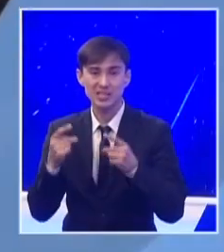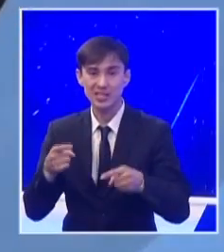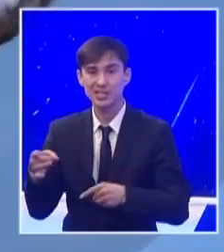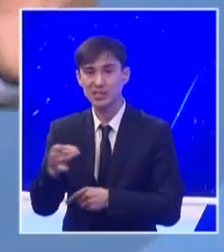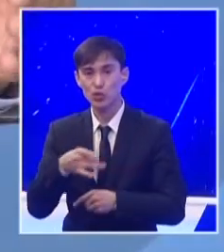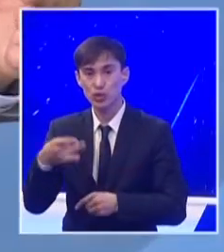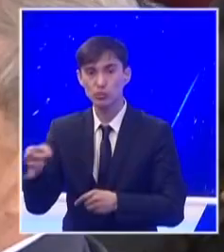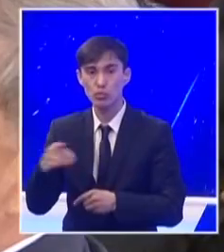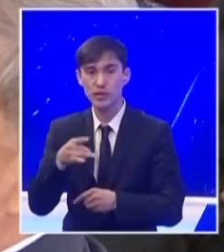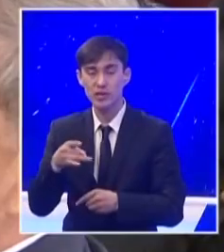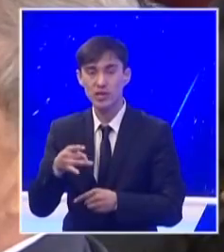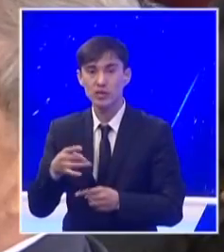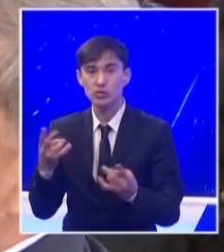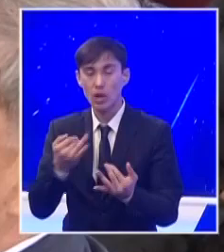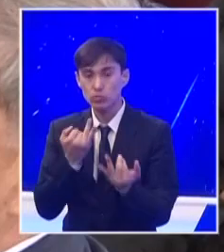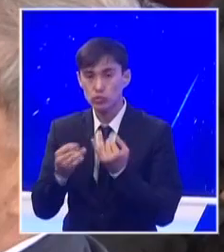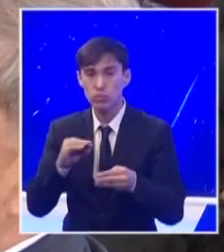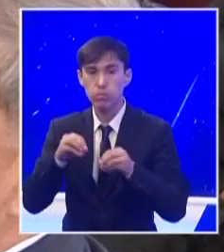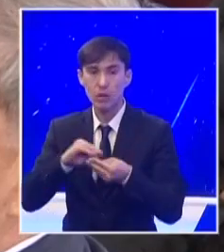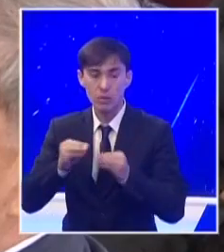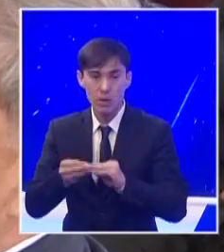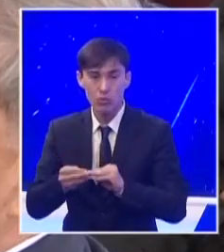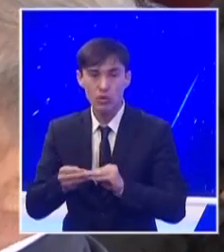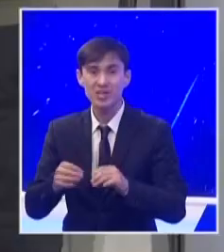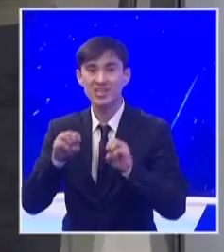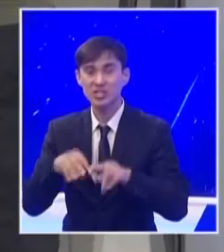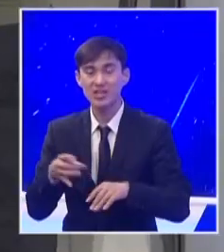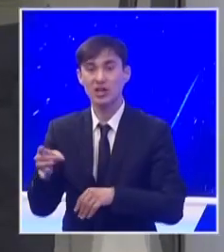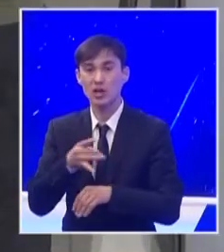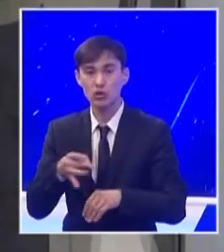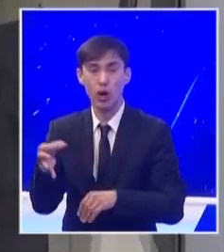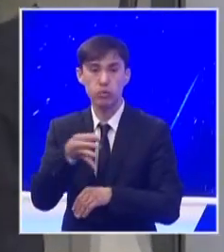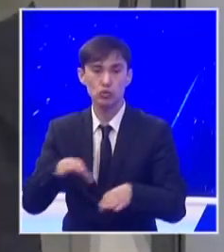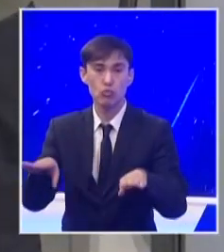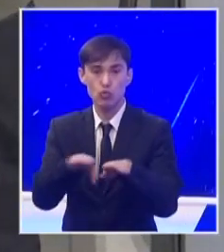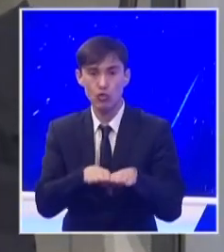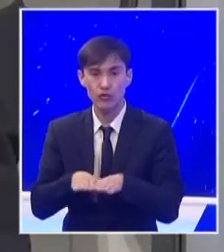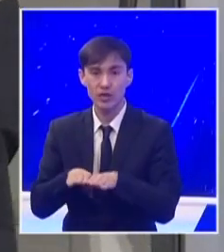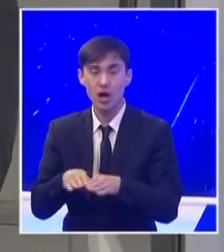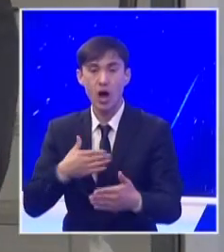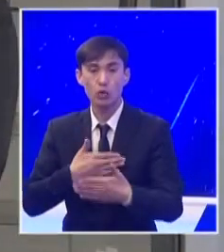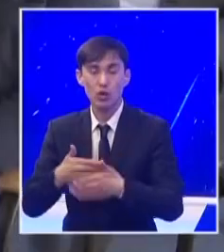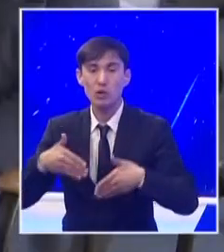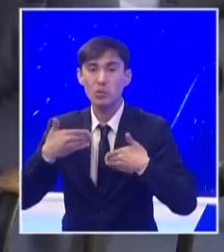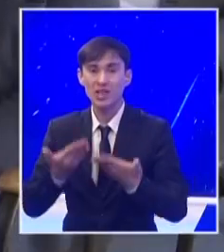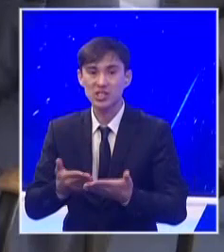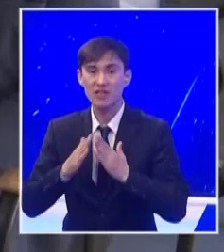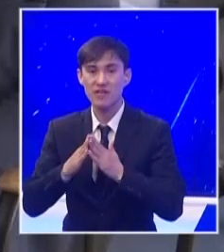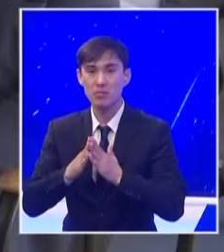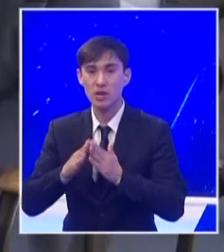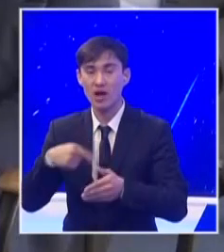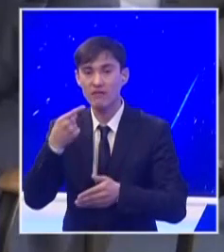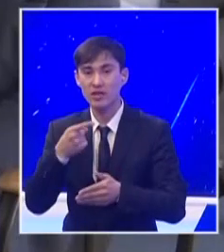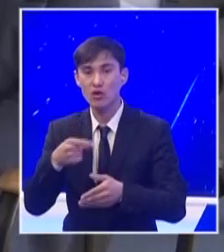регионов республики, чтобы не только обсудить проблемы отрасли, но и решать их на районном и областном уровнях. А ряд актуальных предложений фермеры адресуют